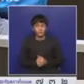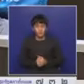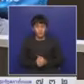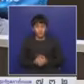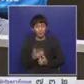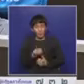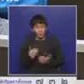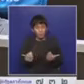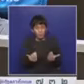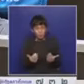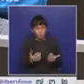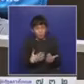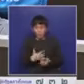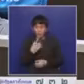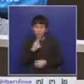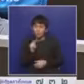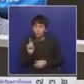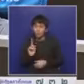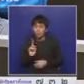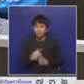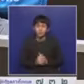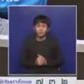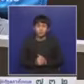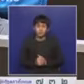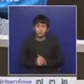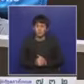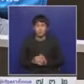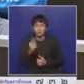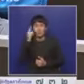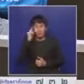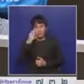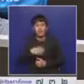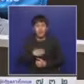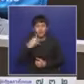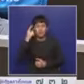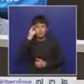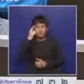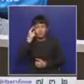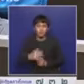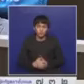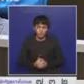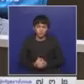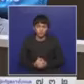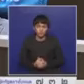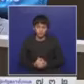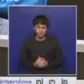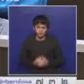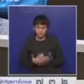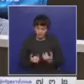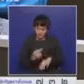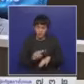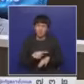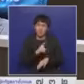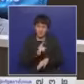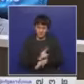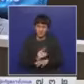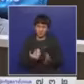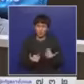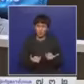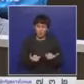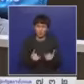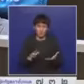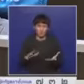ลูกจะเอาคำตอบอย่างไรก็บอกว่าไม่ครับแค่อยากรู้ท่านประธานครับวันนี้ในสังคมไทย